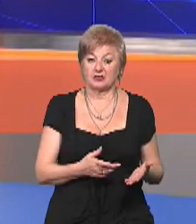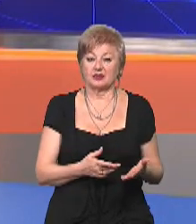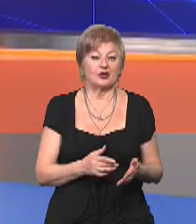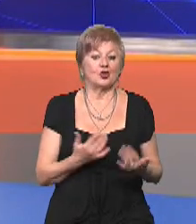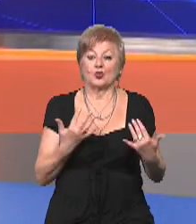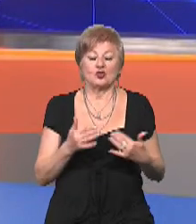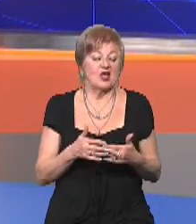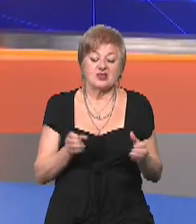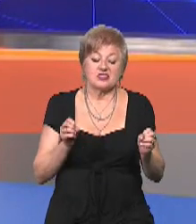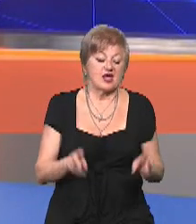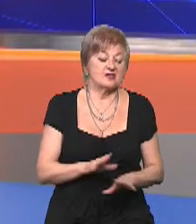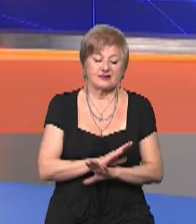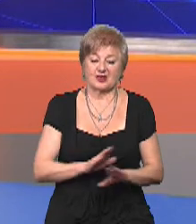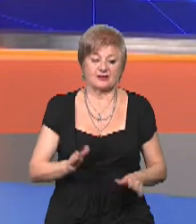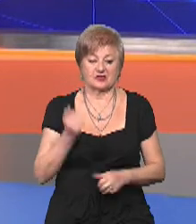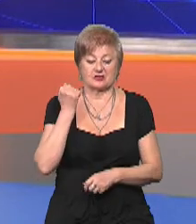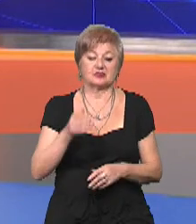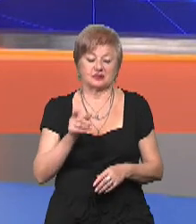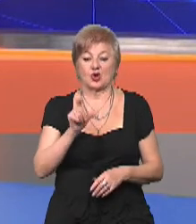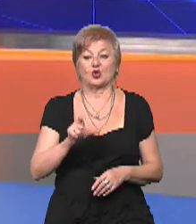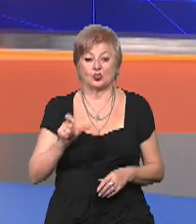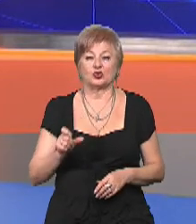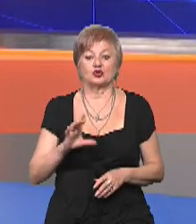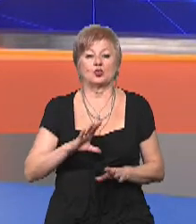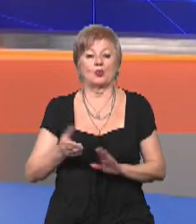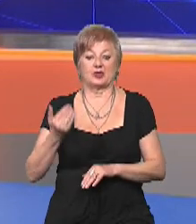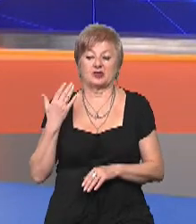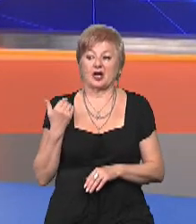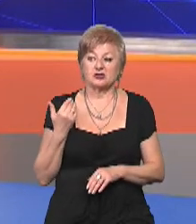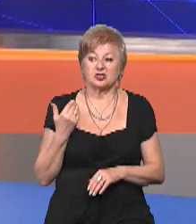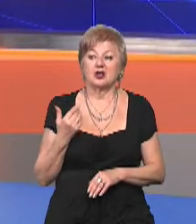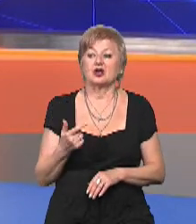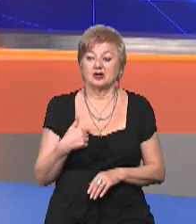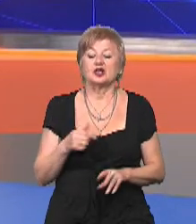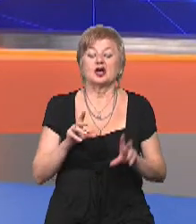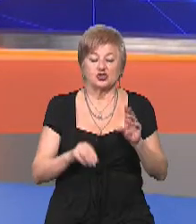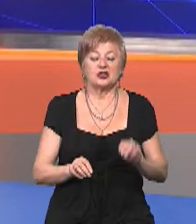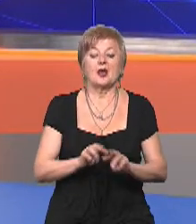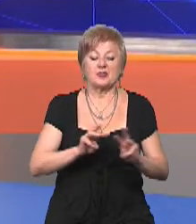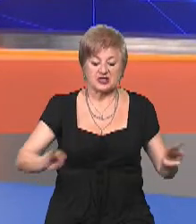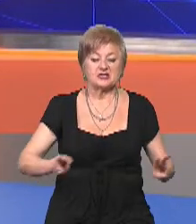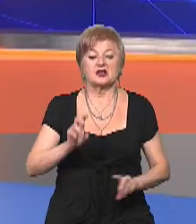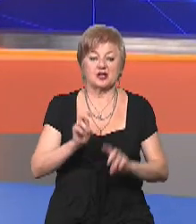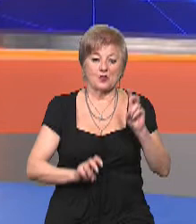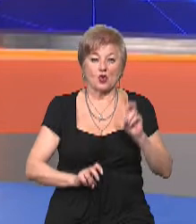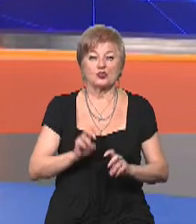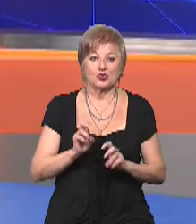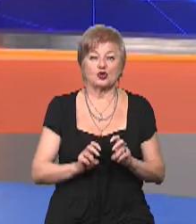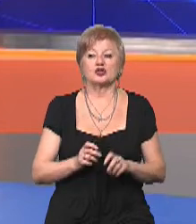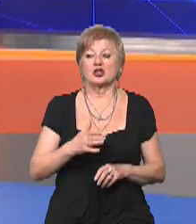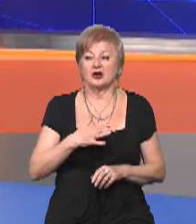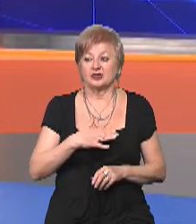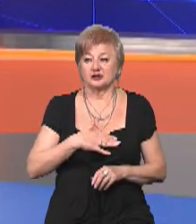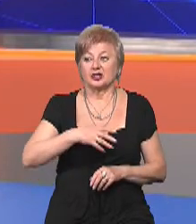таким квалифицированным персоналом, который был в Министерстве промышленной политики. Я считаю, что Министерство промышленной политики